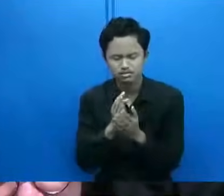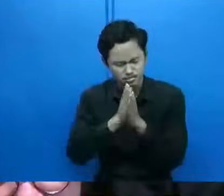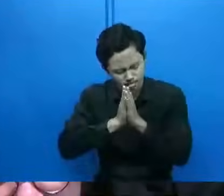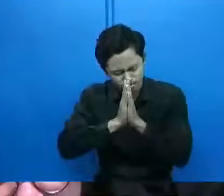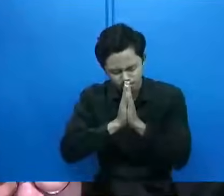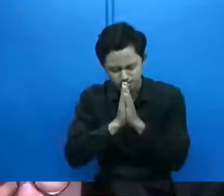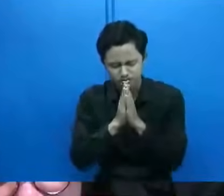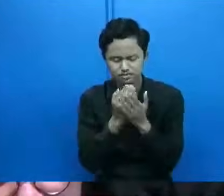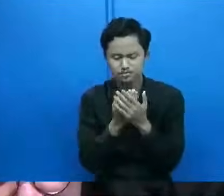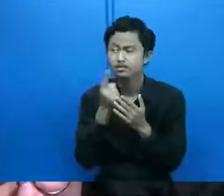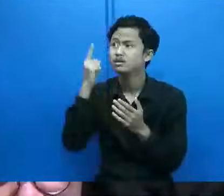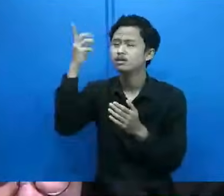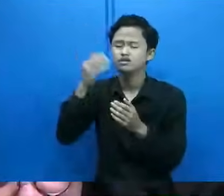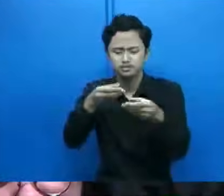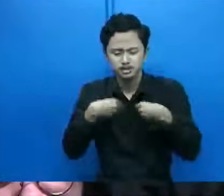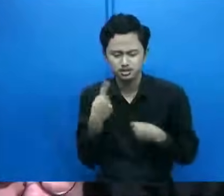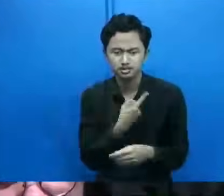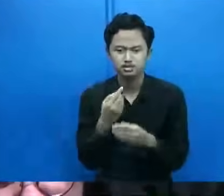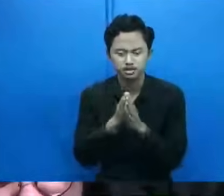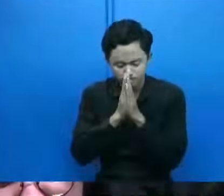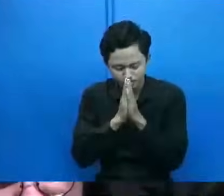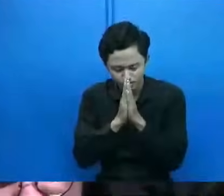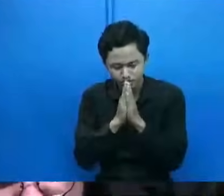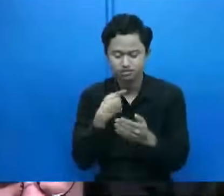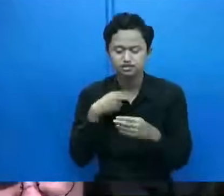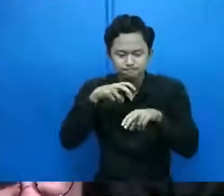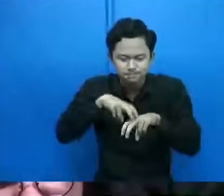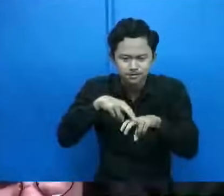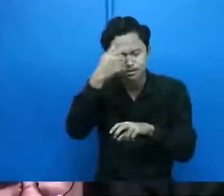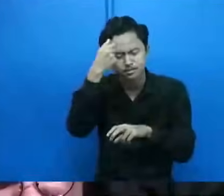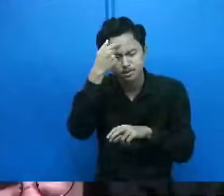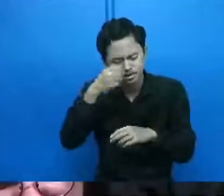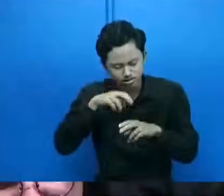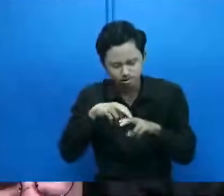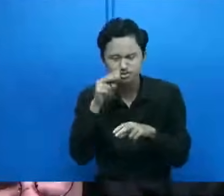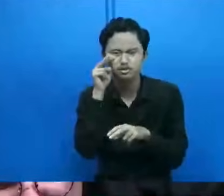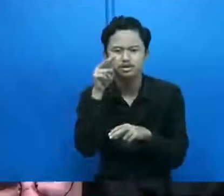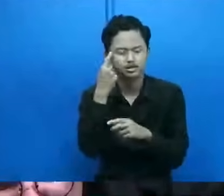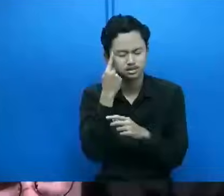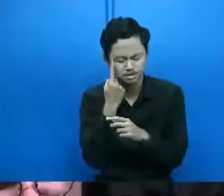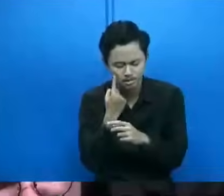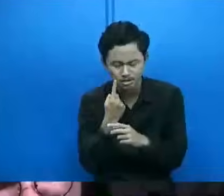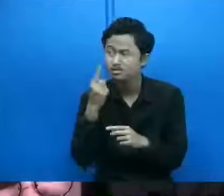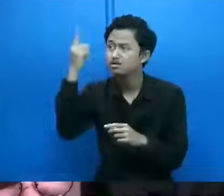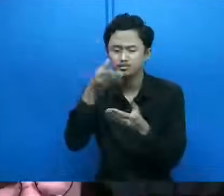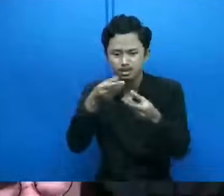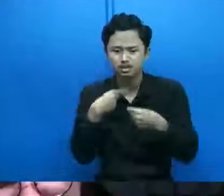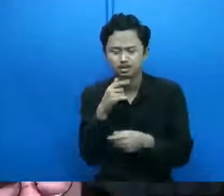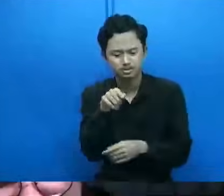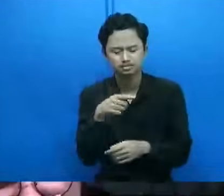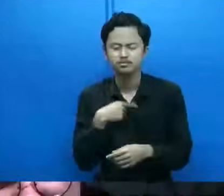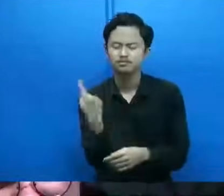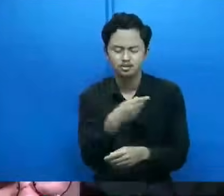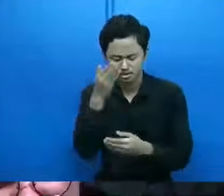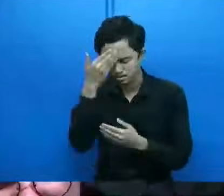apa yang telah engkau perintahkan kami datang hadir menyimak duduk belajar dan berdoa mengalirkan air mata seperti apa yang engkau mintakan